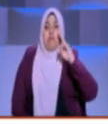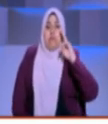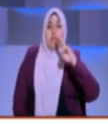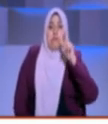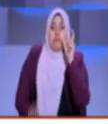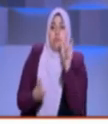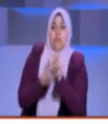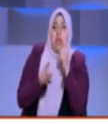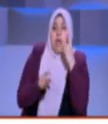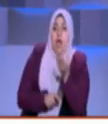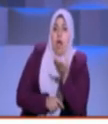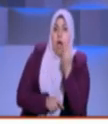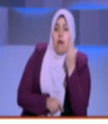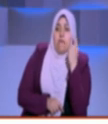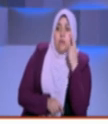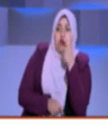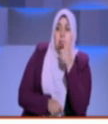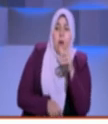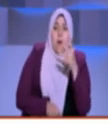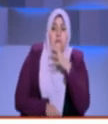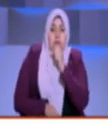ملتزمين أو لا، وأنه تم تحرير حوالي